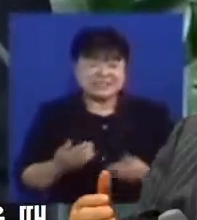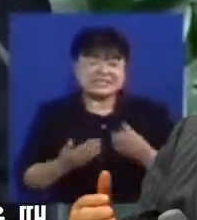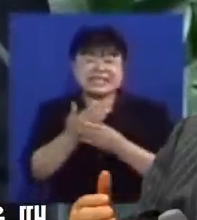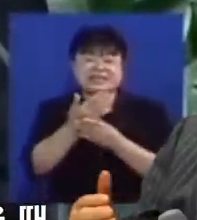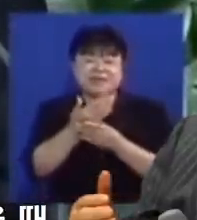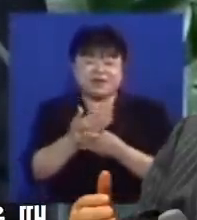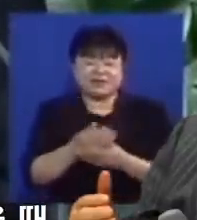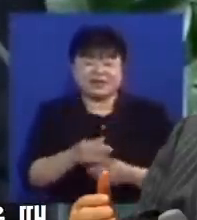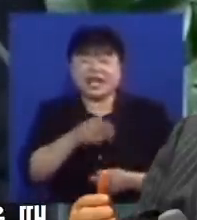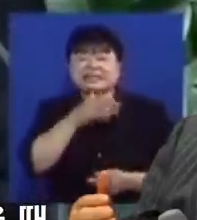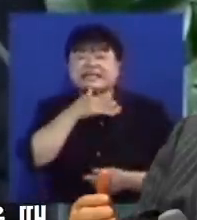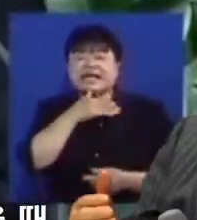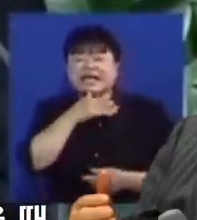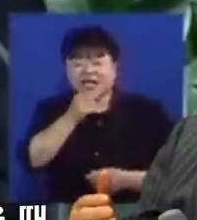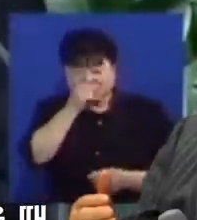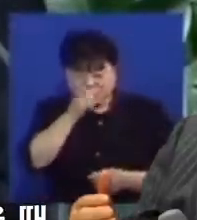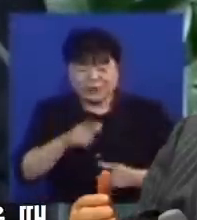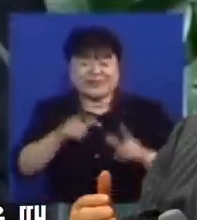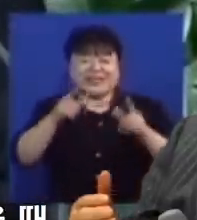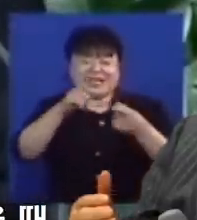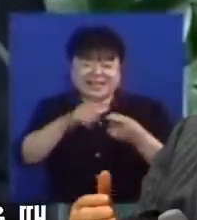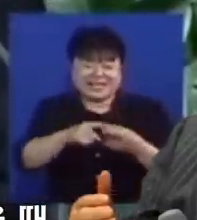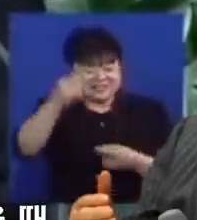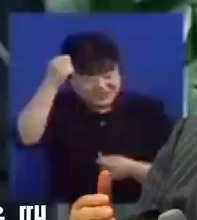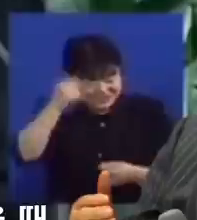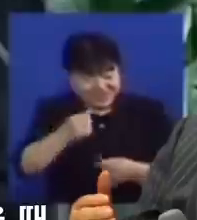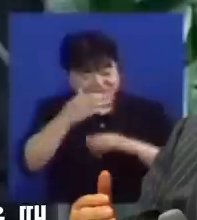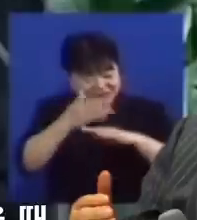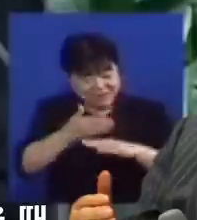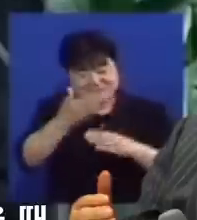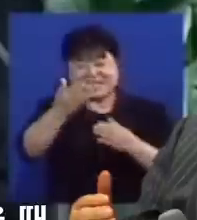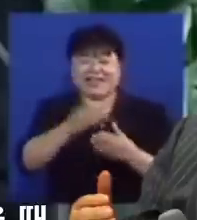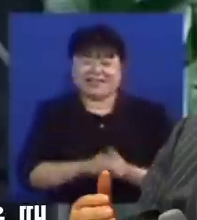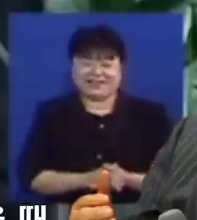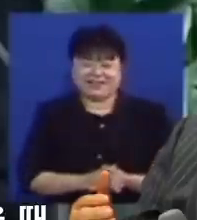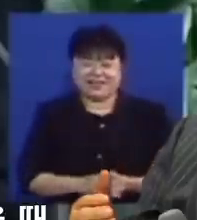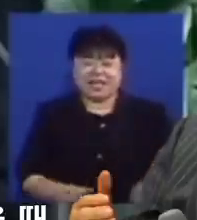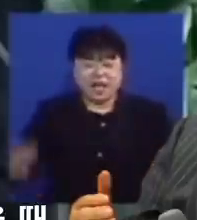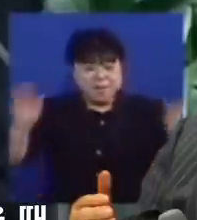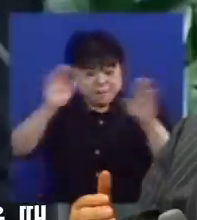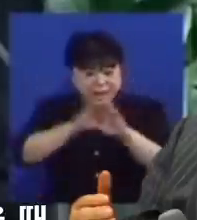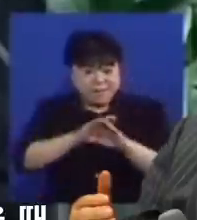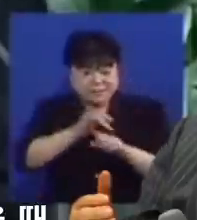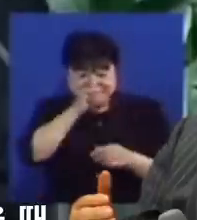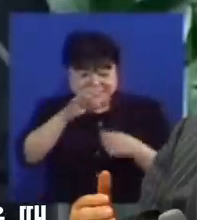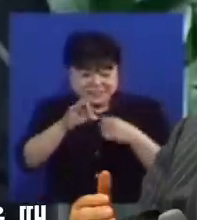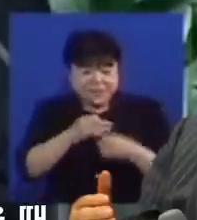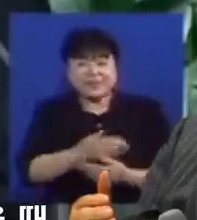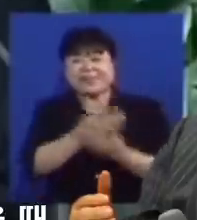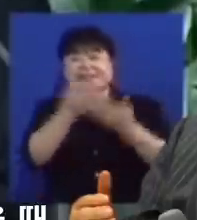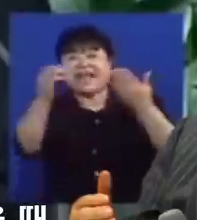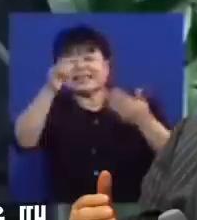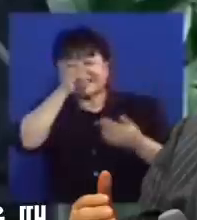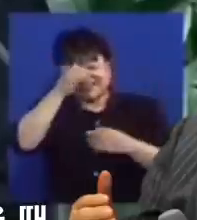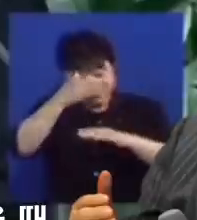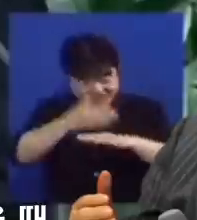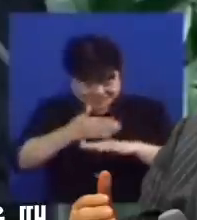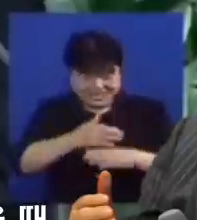있어야 좋은 날을 기억하고 감사하는 것입니다. 밤이 있어야 낮이 있는 것을